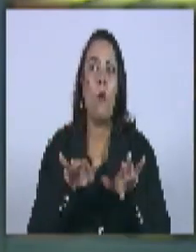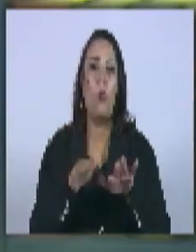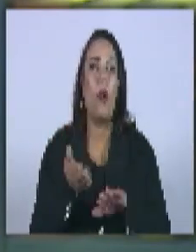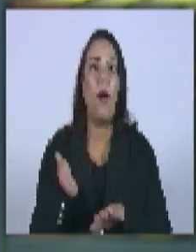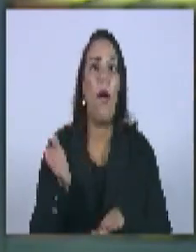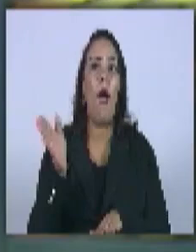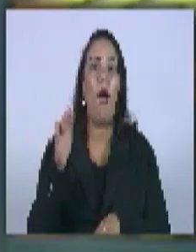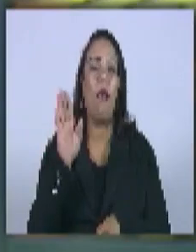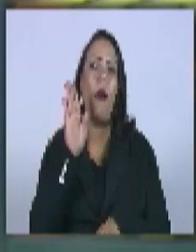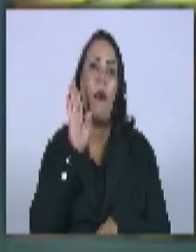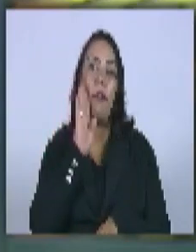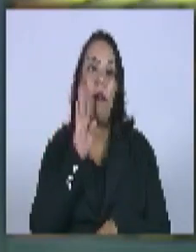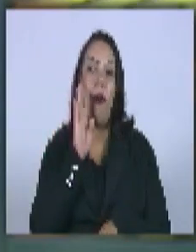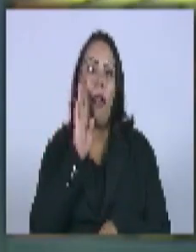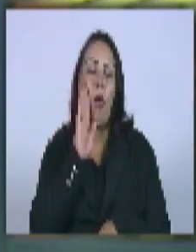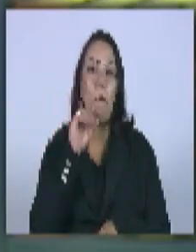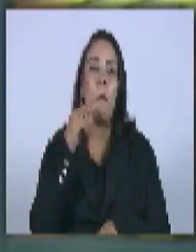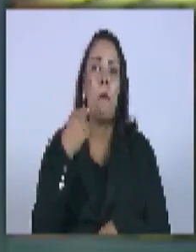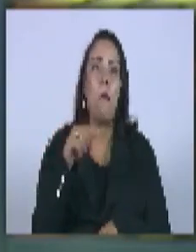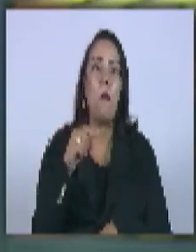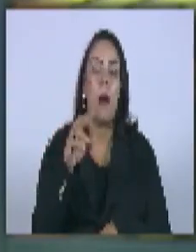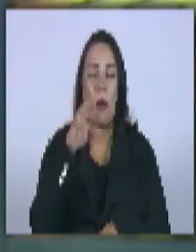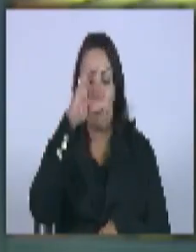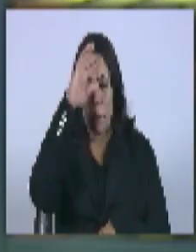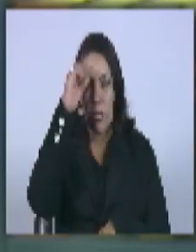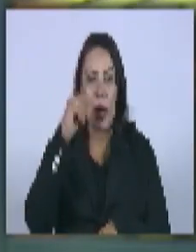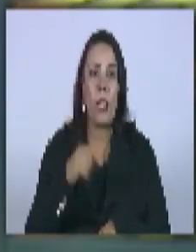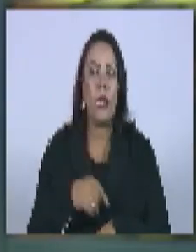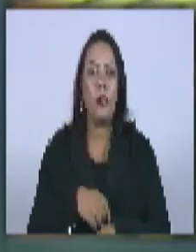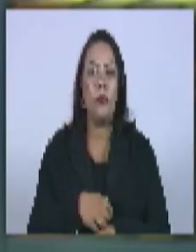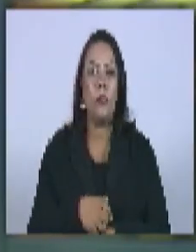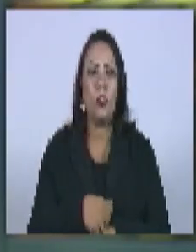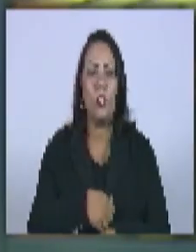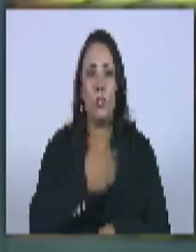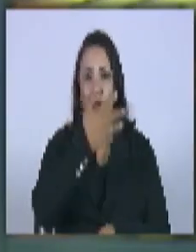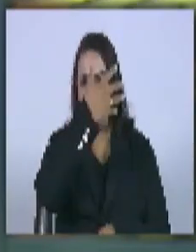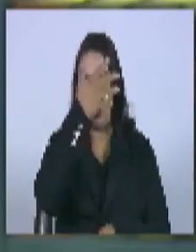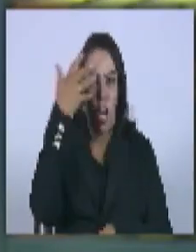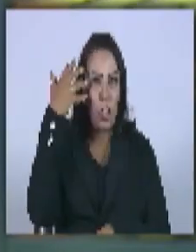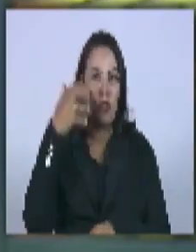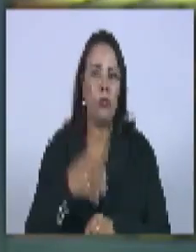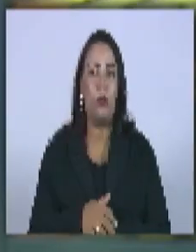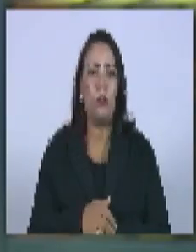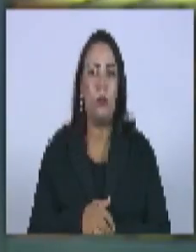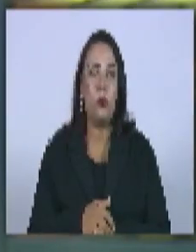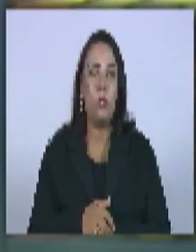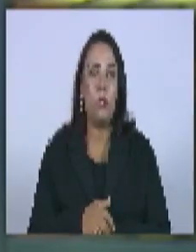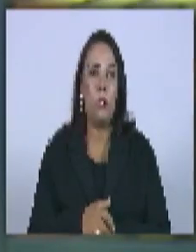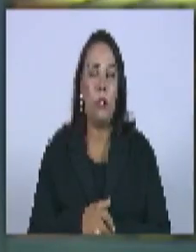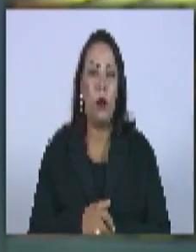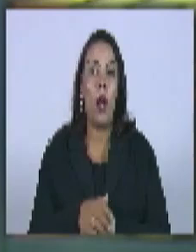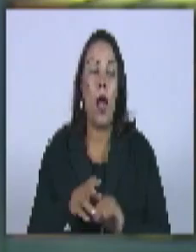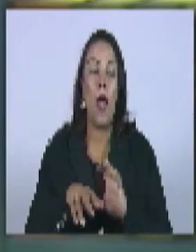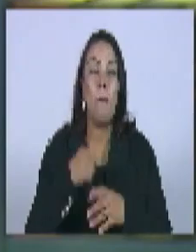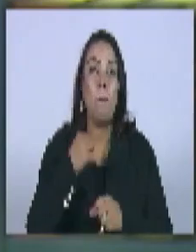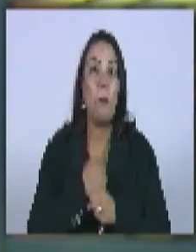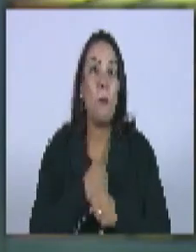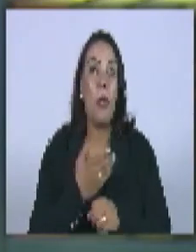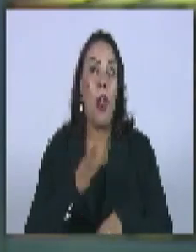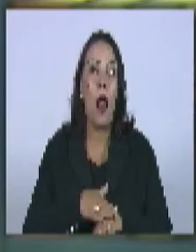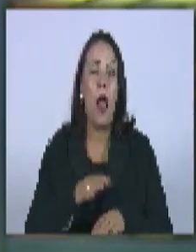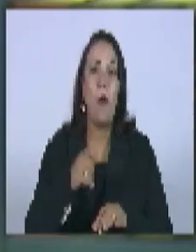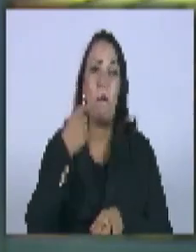درسوا هذه التنظيمات زي داعش مثلا شافوا ازاي ان هم بيستخدموا وسائل يه